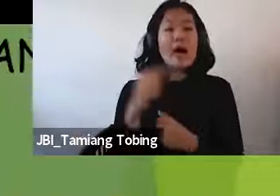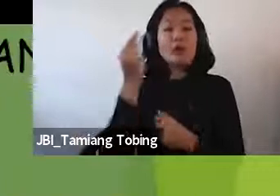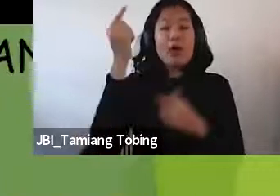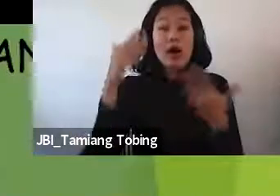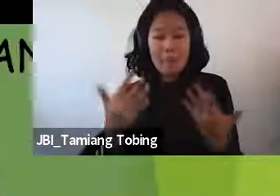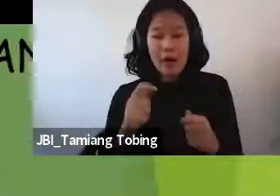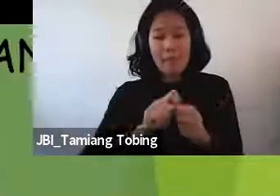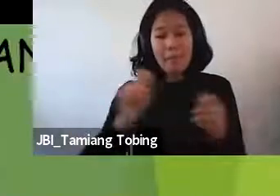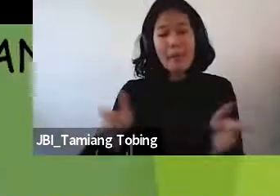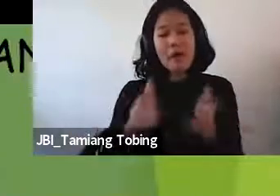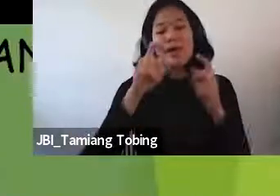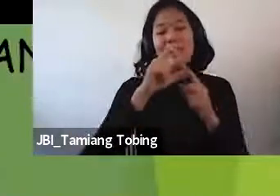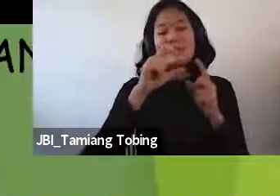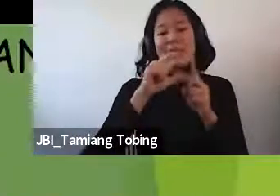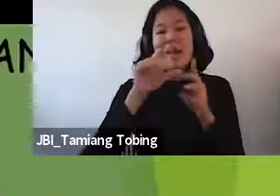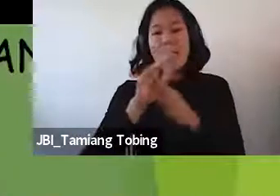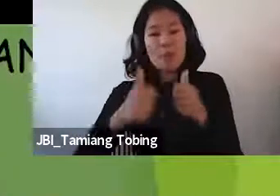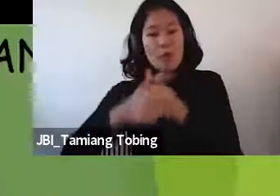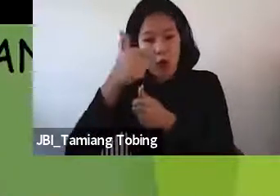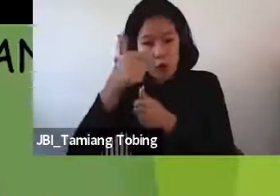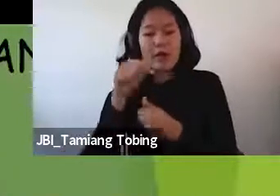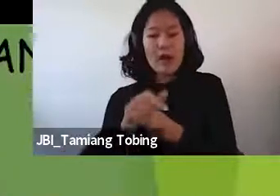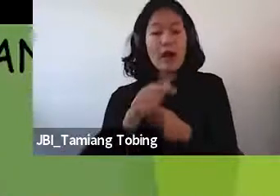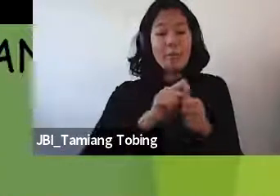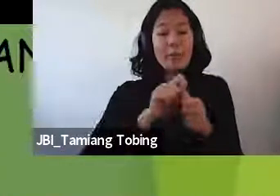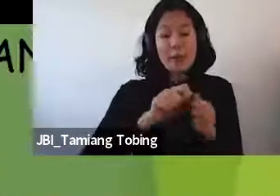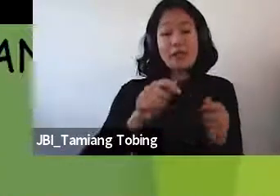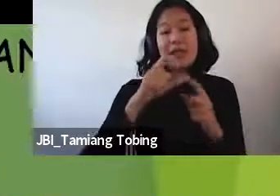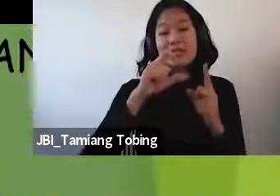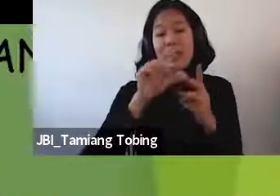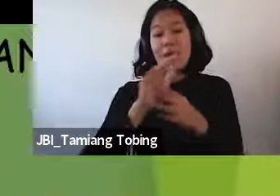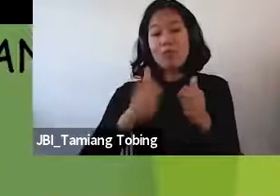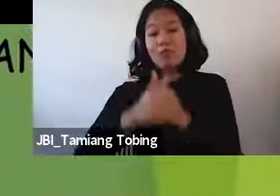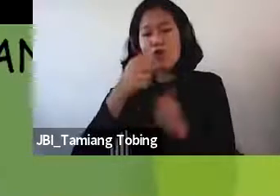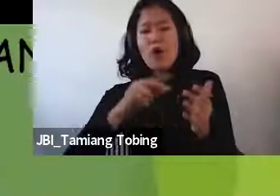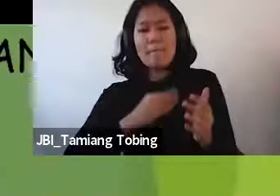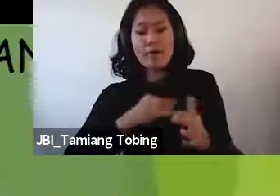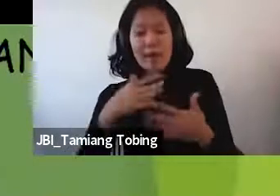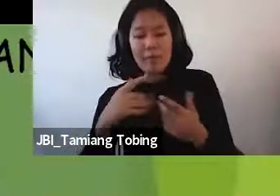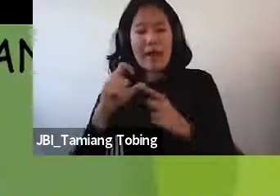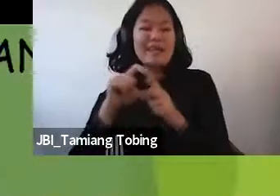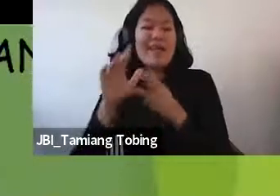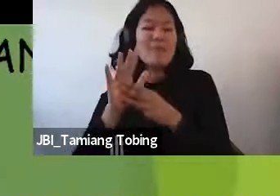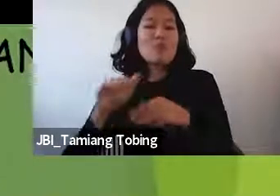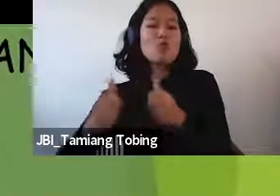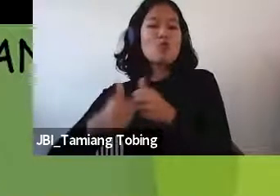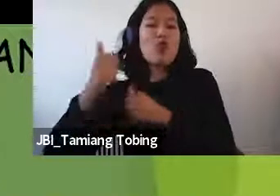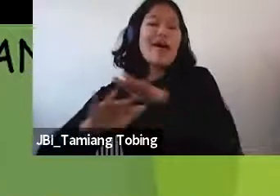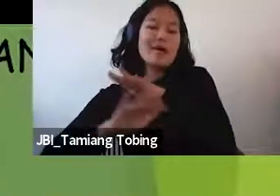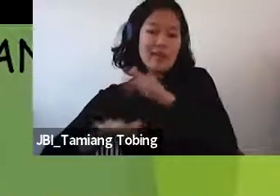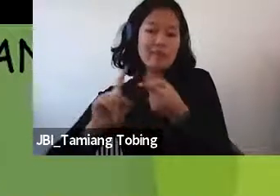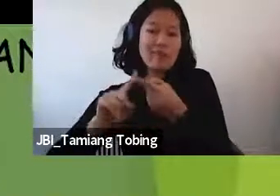pembangunan manusia unggul. Nah, pembangunan manusia unggul ini dimaknai sebagai penguatan SDM unggul dasar, baik itu